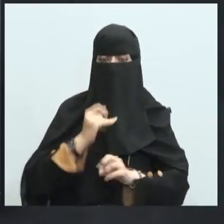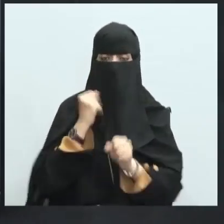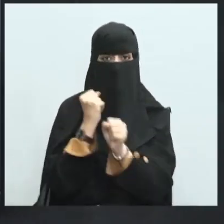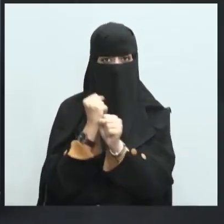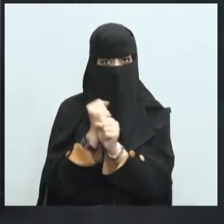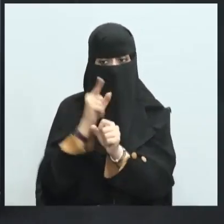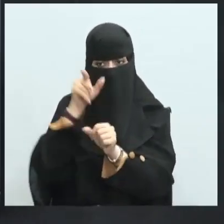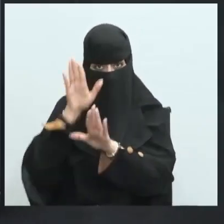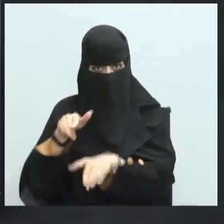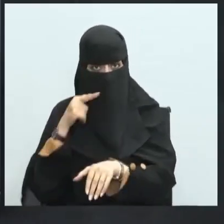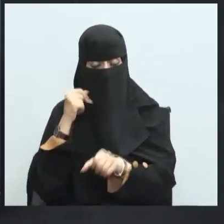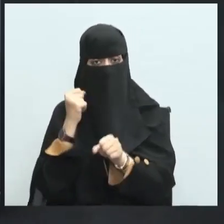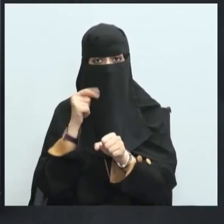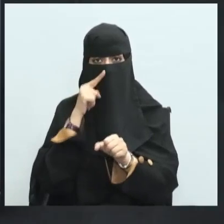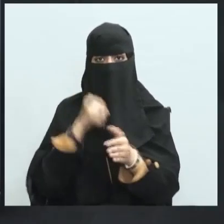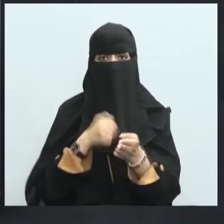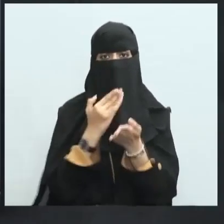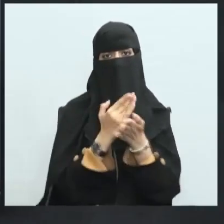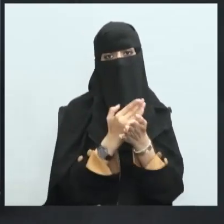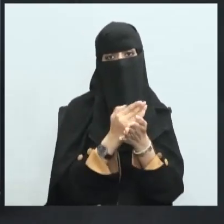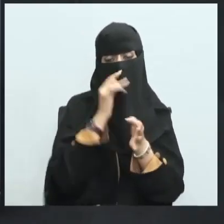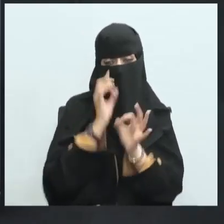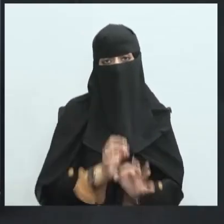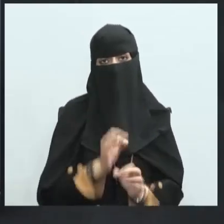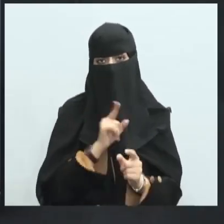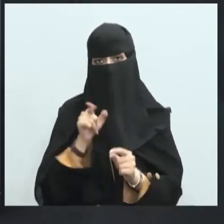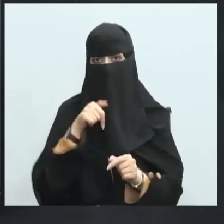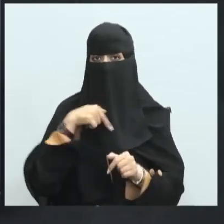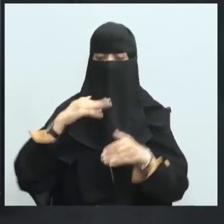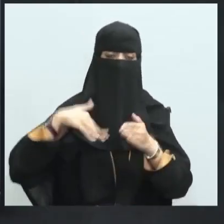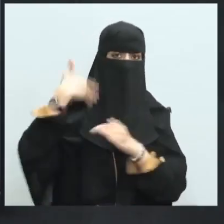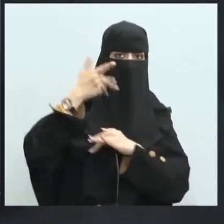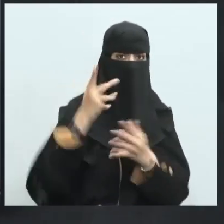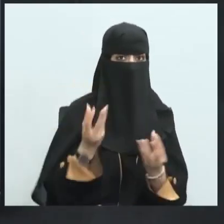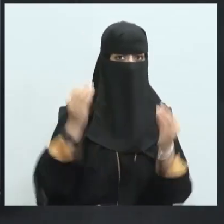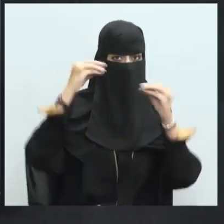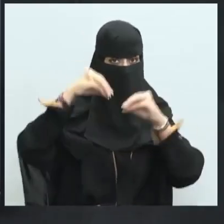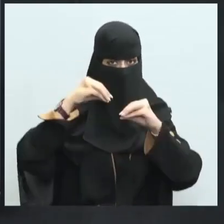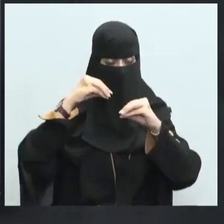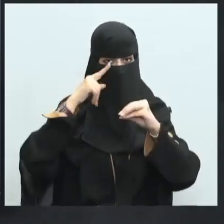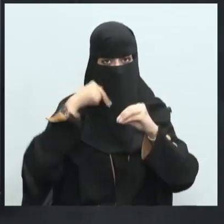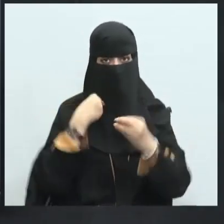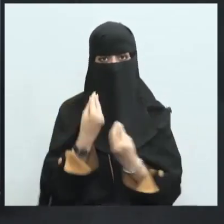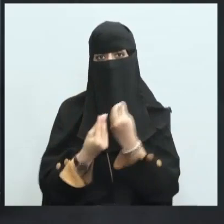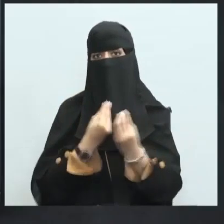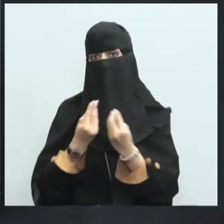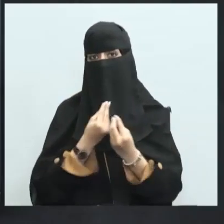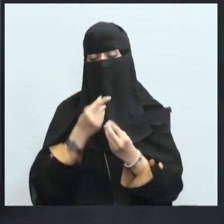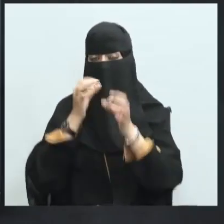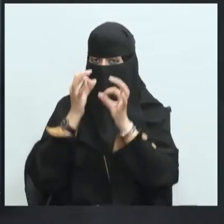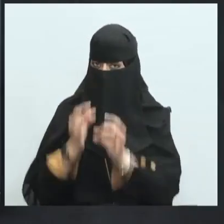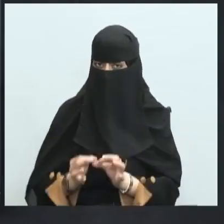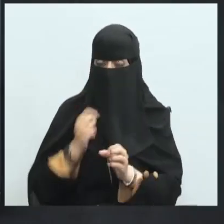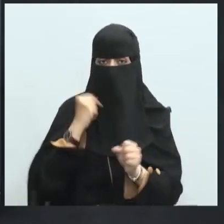تلك المهنه الحصول على تلك الرخصه وهذا لا شك مما يزيد فاعليه وجوده